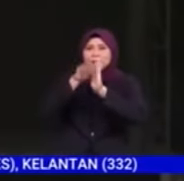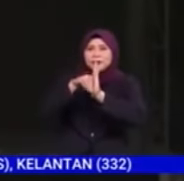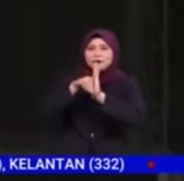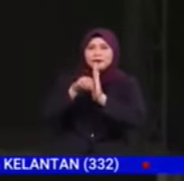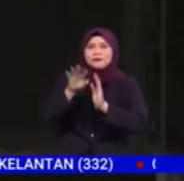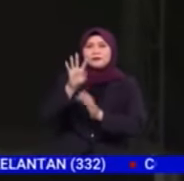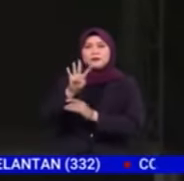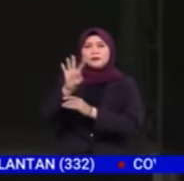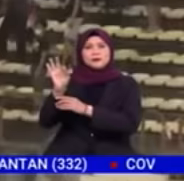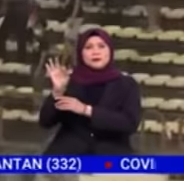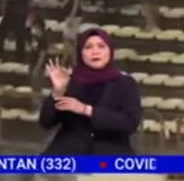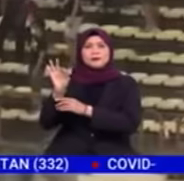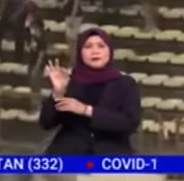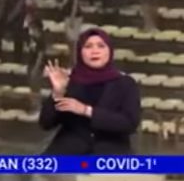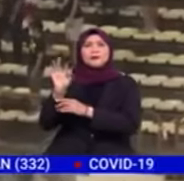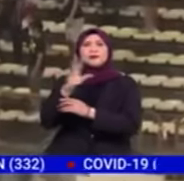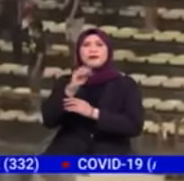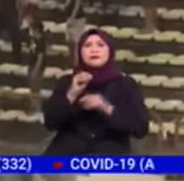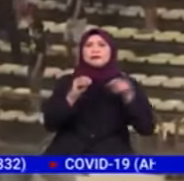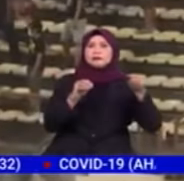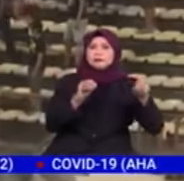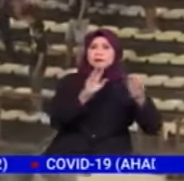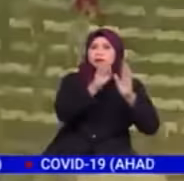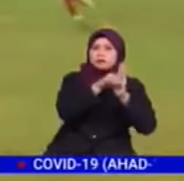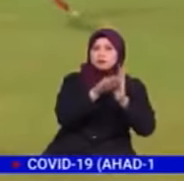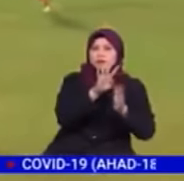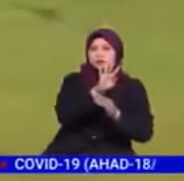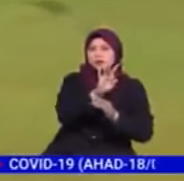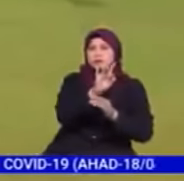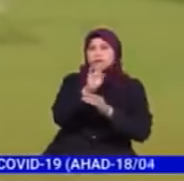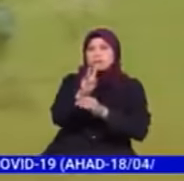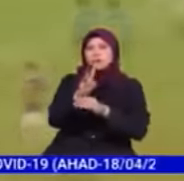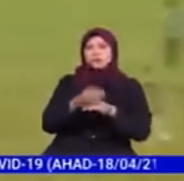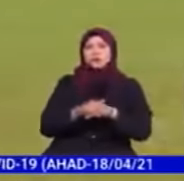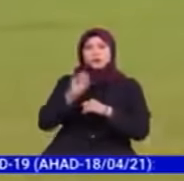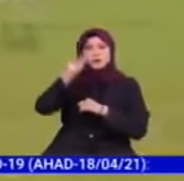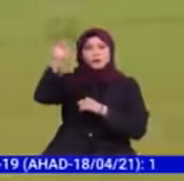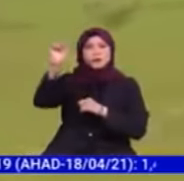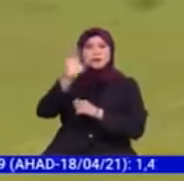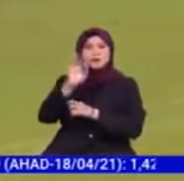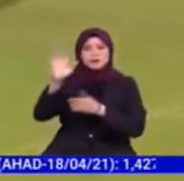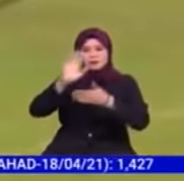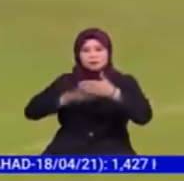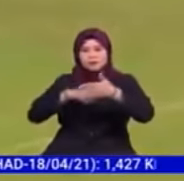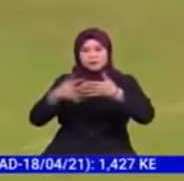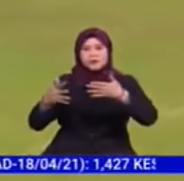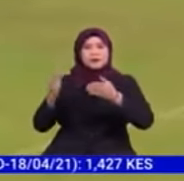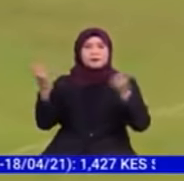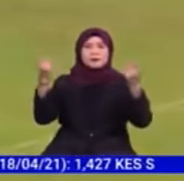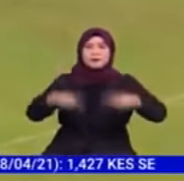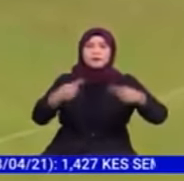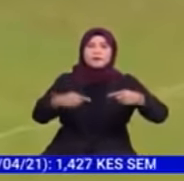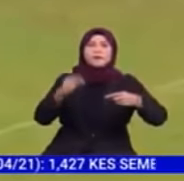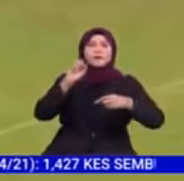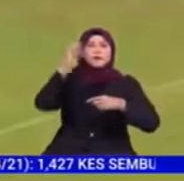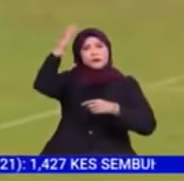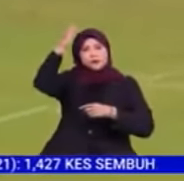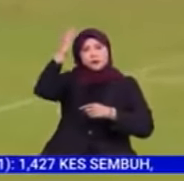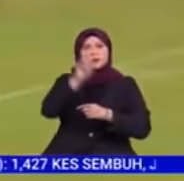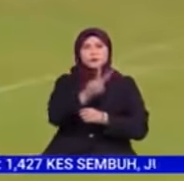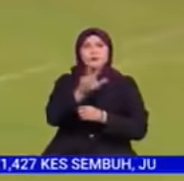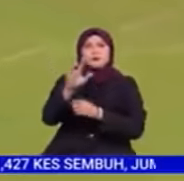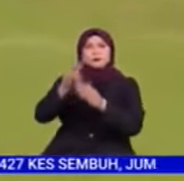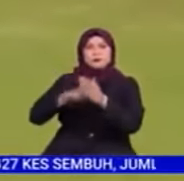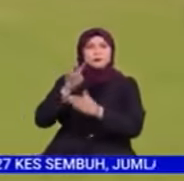ke-49 dan Bobby Gonzales pada menit ke-87 selepas ini sama AFC jadwal menentang Selangor pada 23